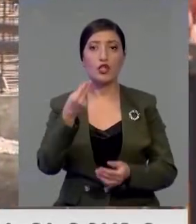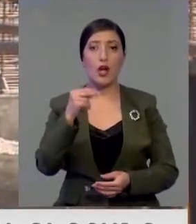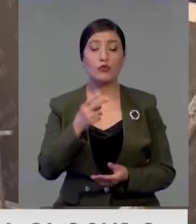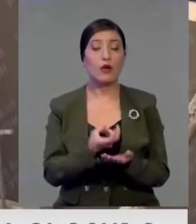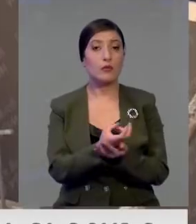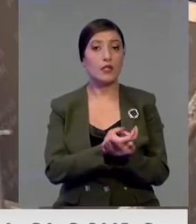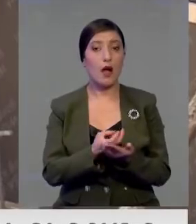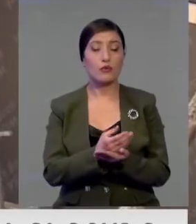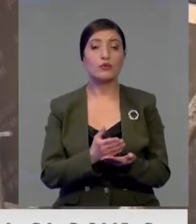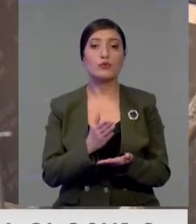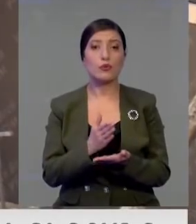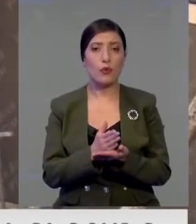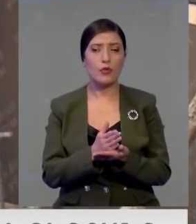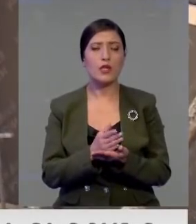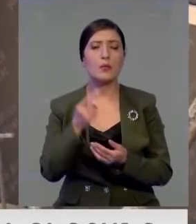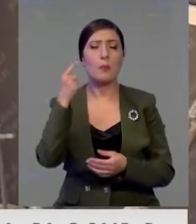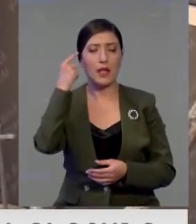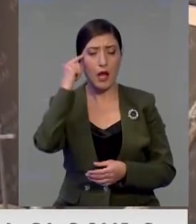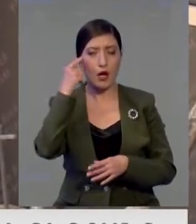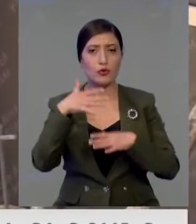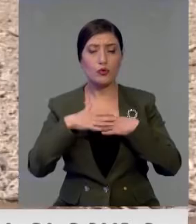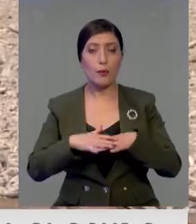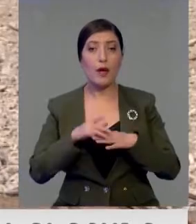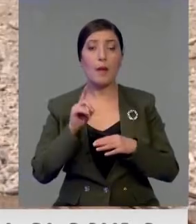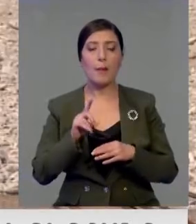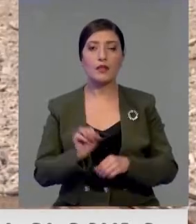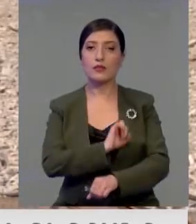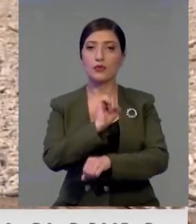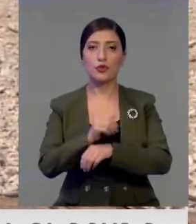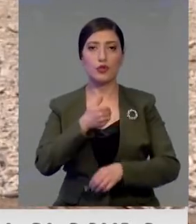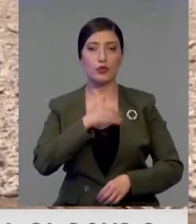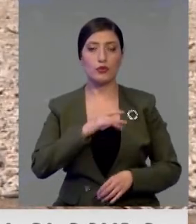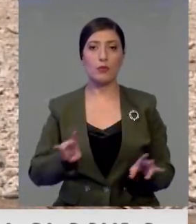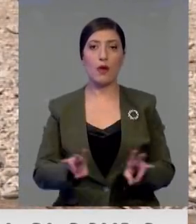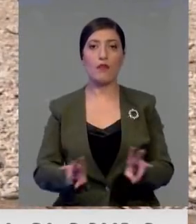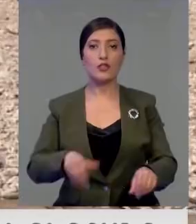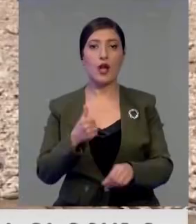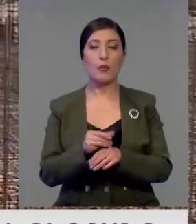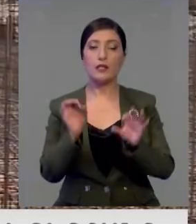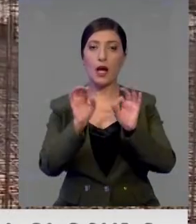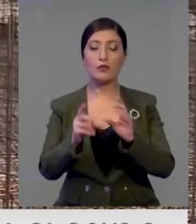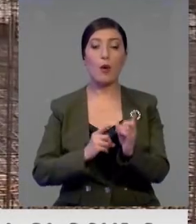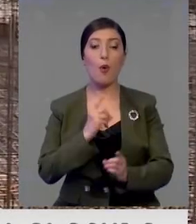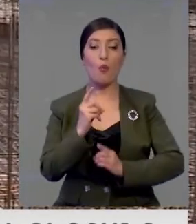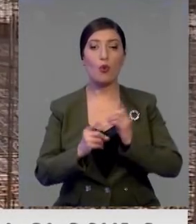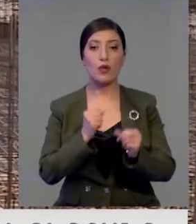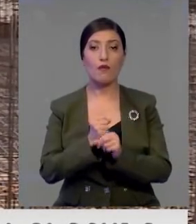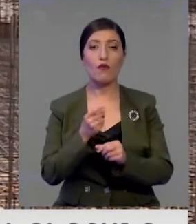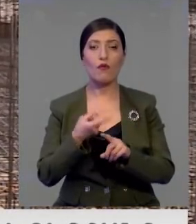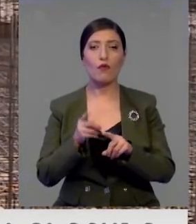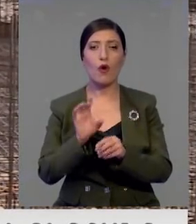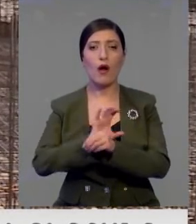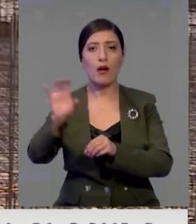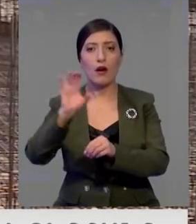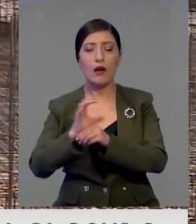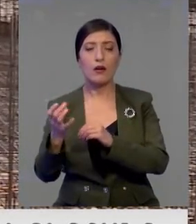մտահոգությունները հաշվի առնում են, բայց մտադիր չեն տեղում դոփել։ Փաշինյանն ասում է, փոփոխություններ անելու են, որ արտահանող ներմուծողները մի